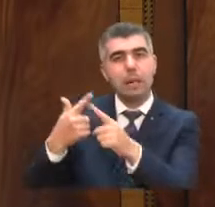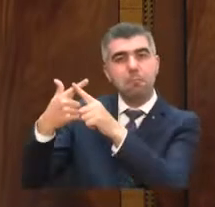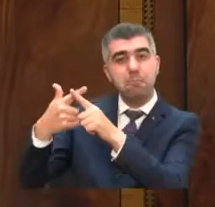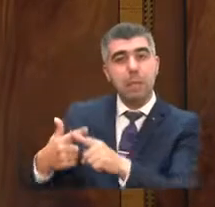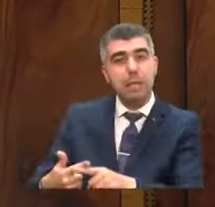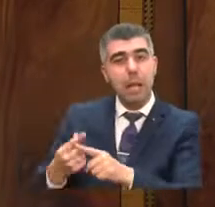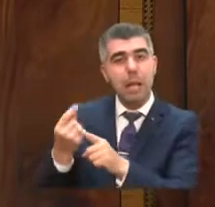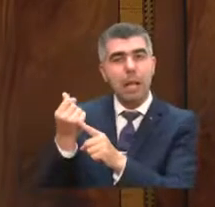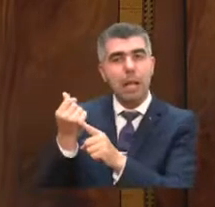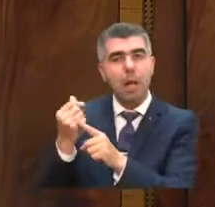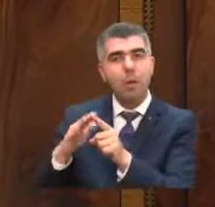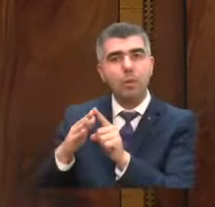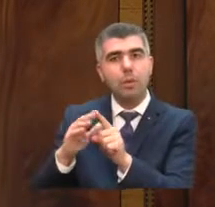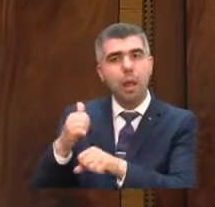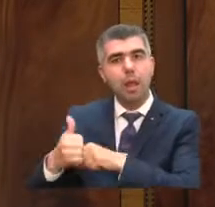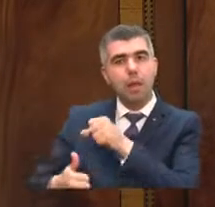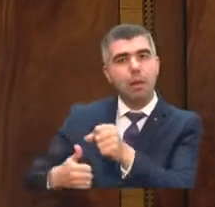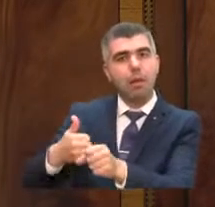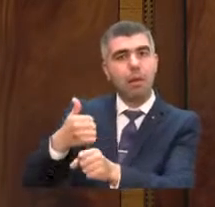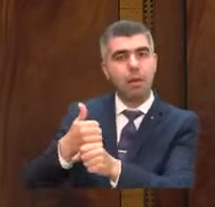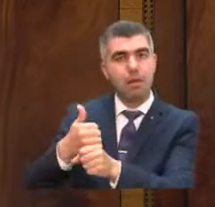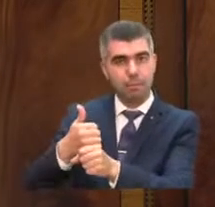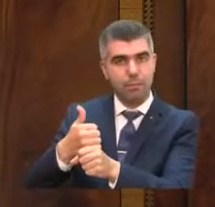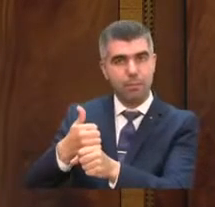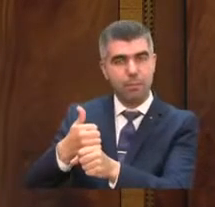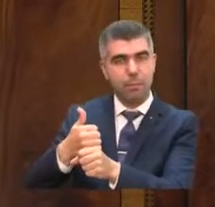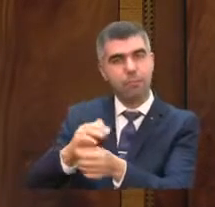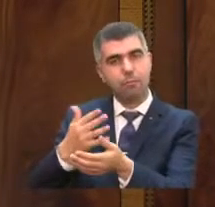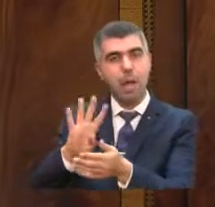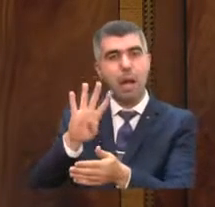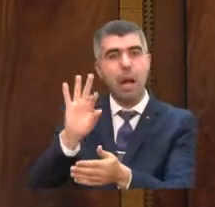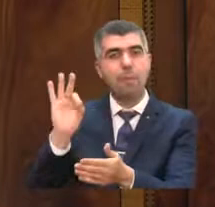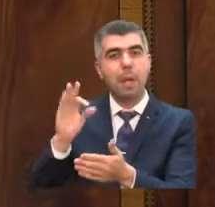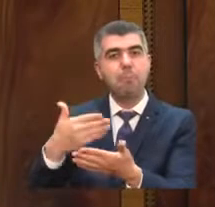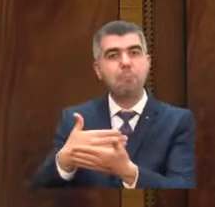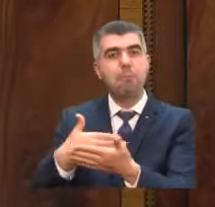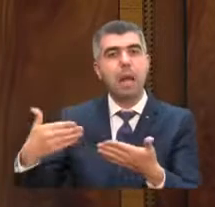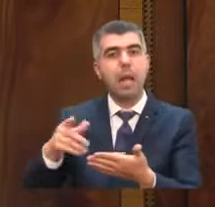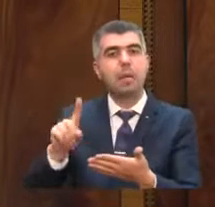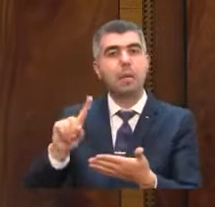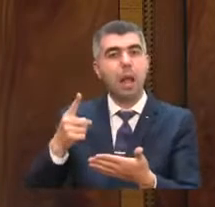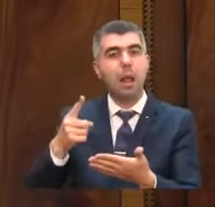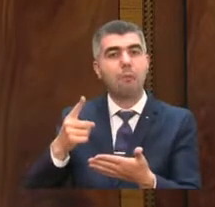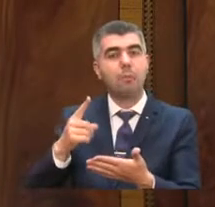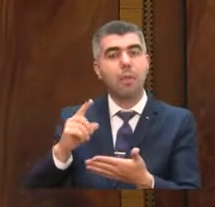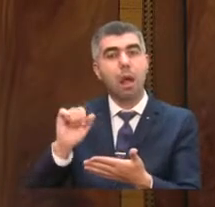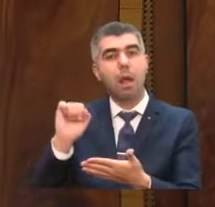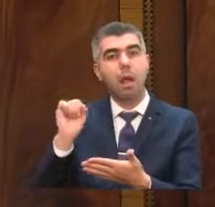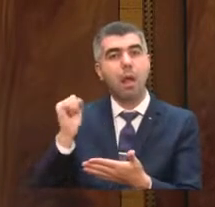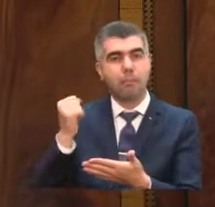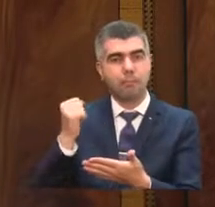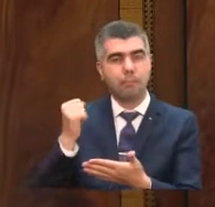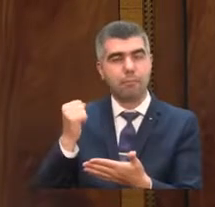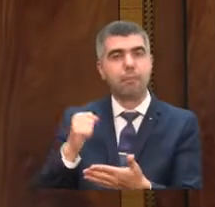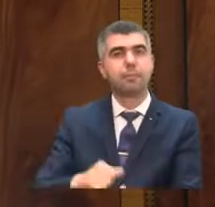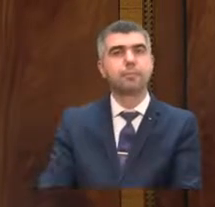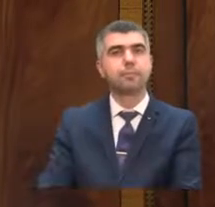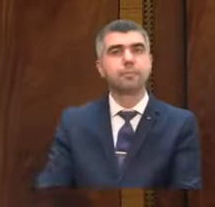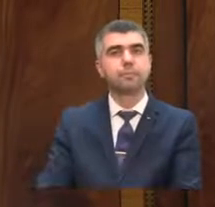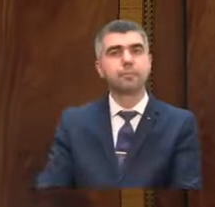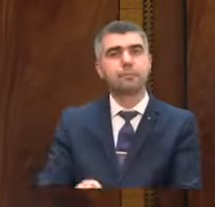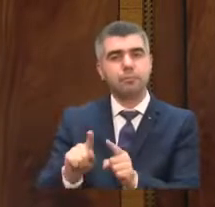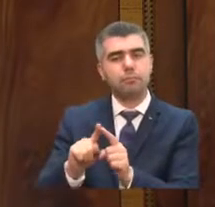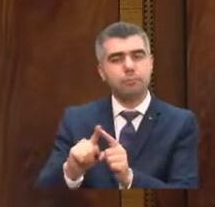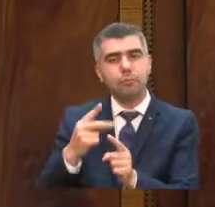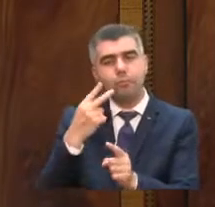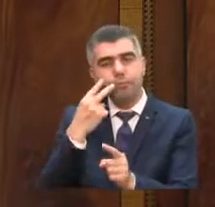سنويا فيما يتعلق بالميزانيات أكثر من 40 مليار ديال الدرهم سنويا كمعدل، بلا ما نتكلموا على ما يمكن أن نقوم